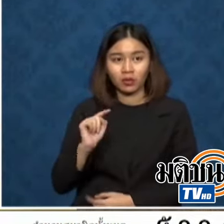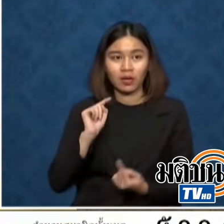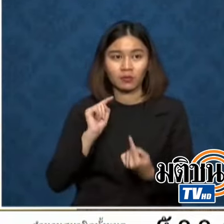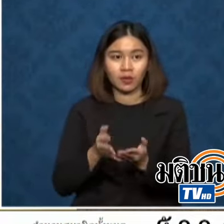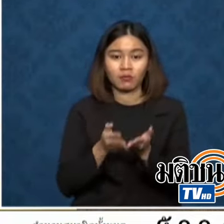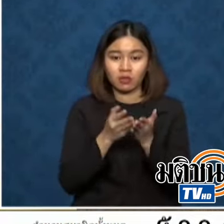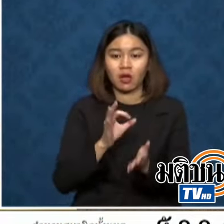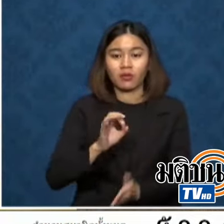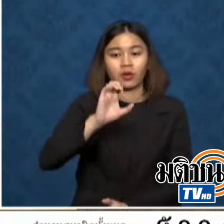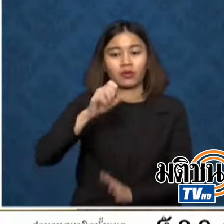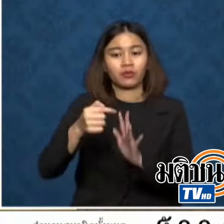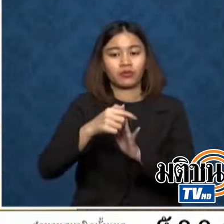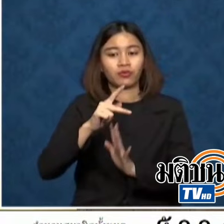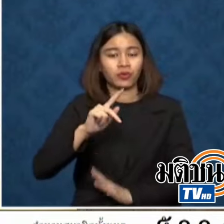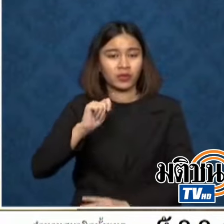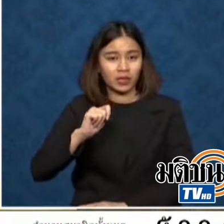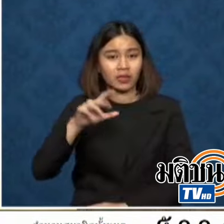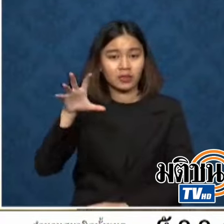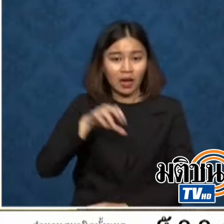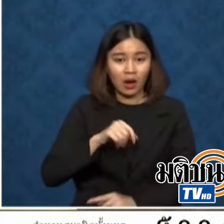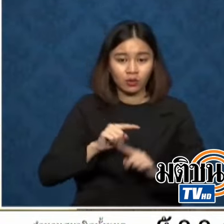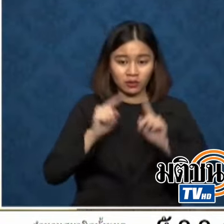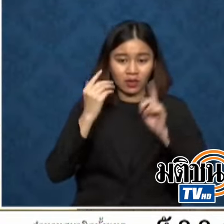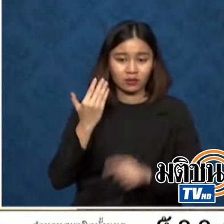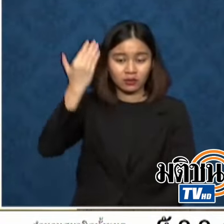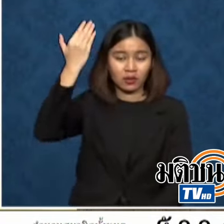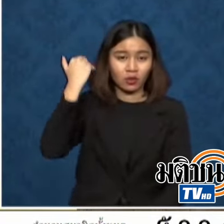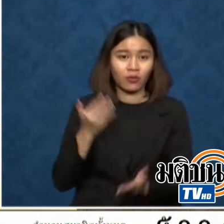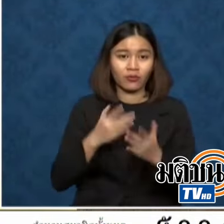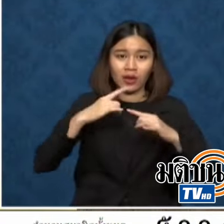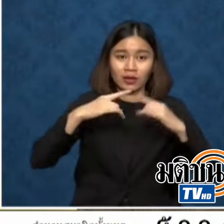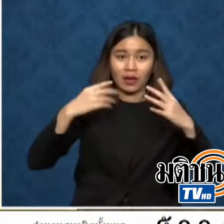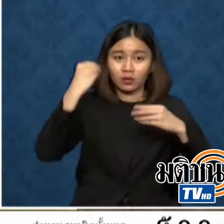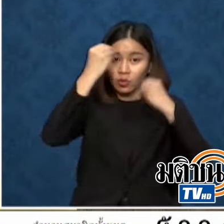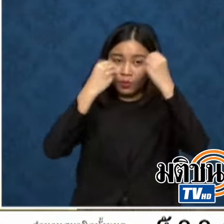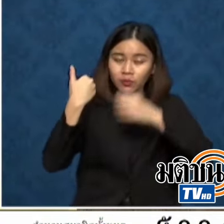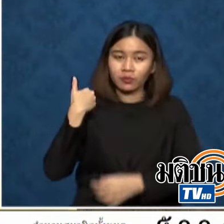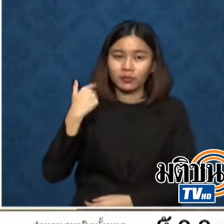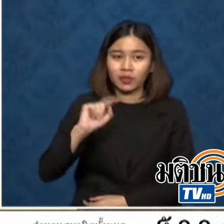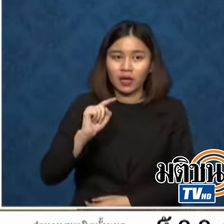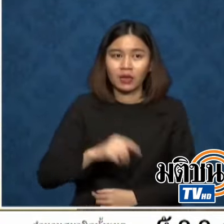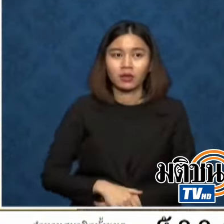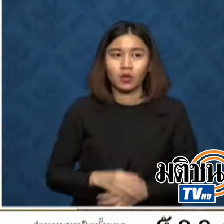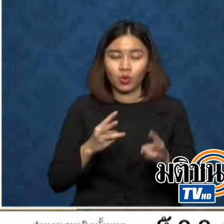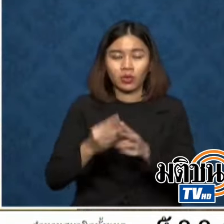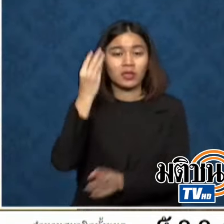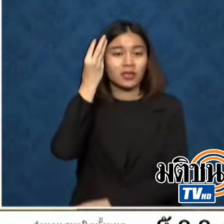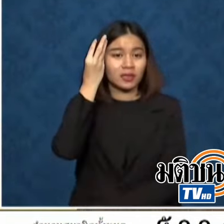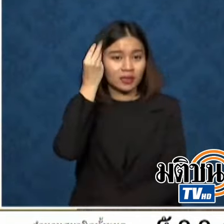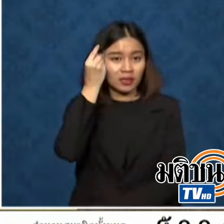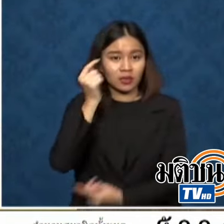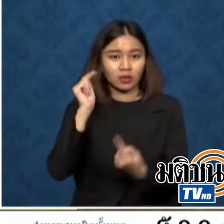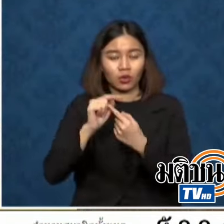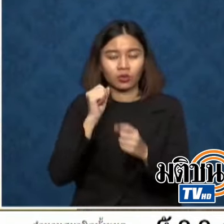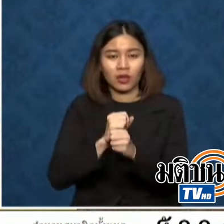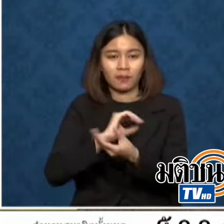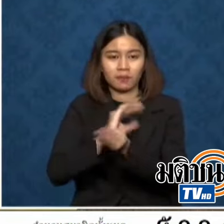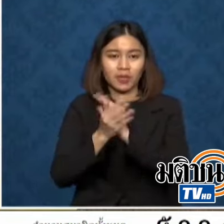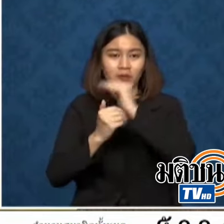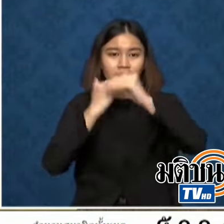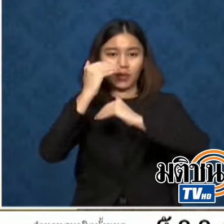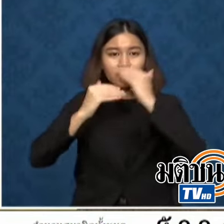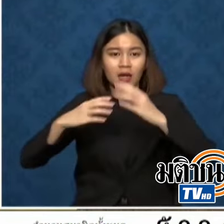ฟรีเกตพวกนี้คุณกลับจะเอาแล้วสมัยก่อนคุณเป็นยังไงฝ่ายค้านงงหรือเปล่าหลักคิดในเรื่องการทำเรื่องปฏิรูป